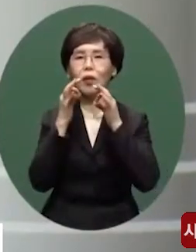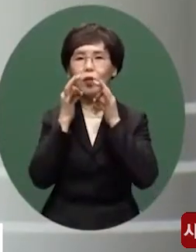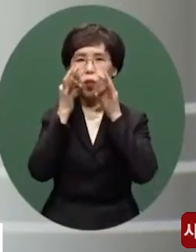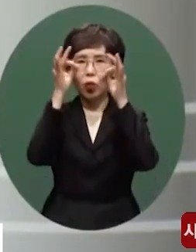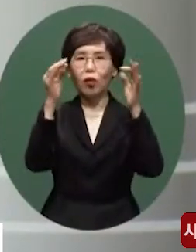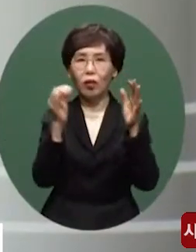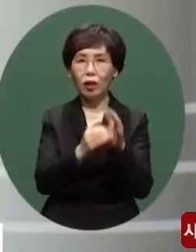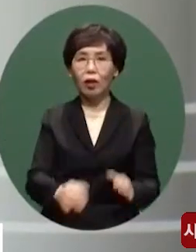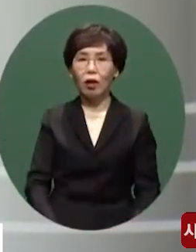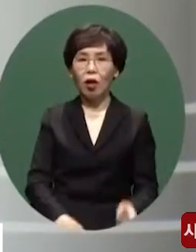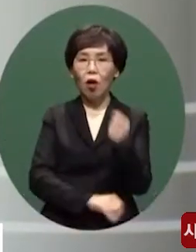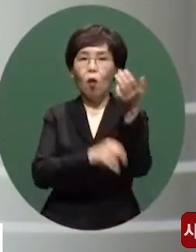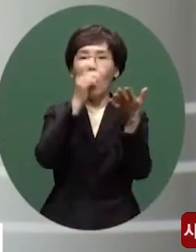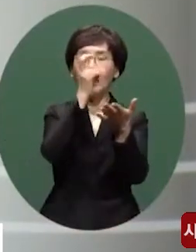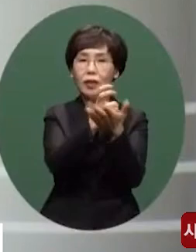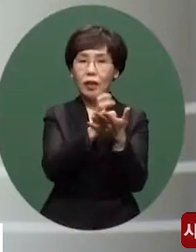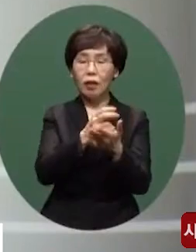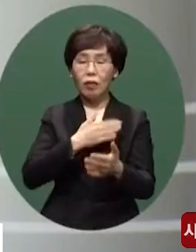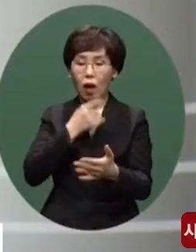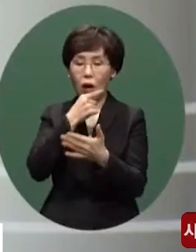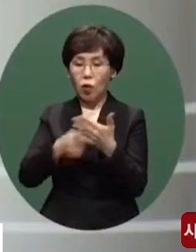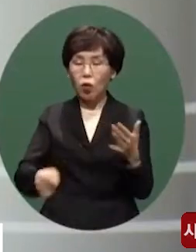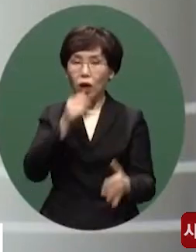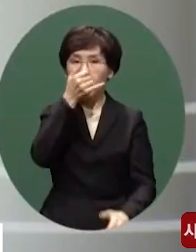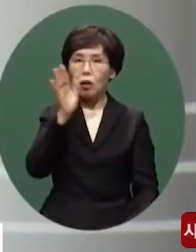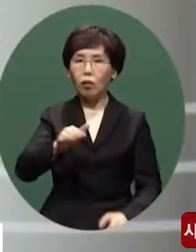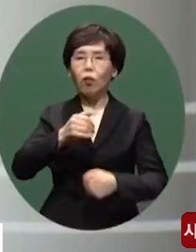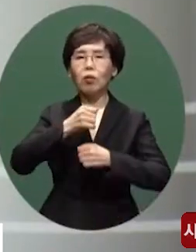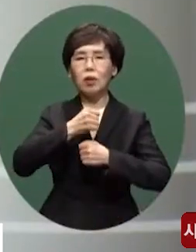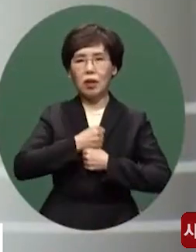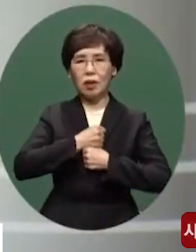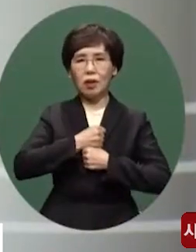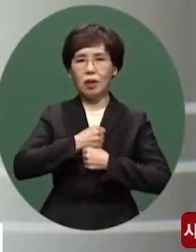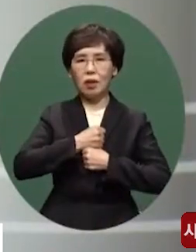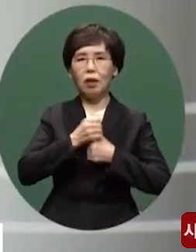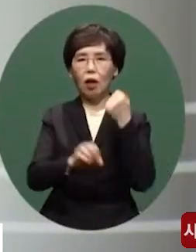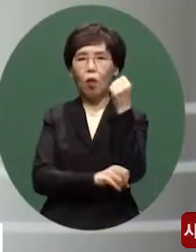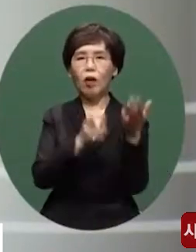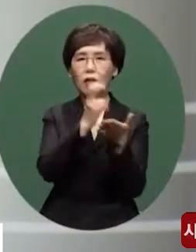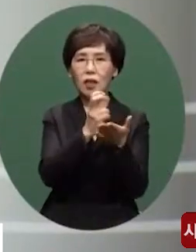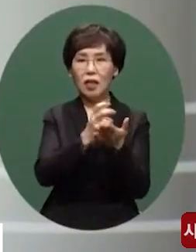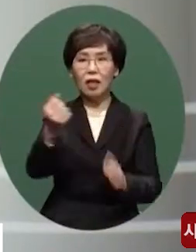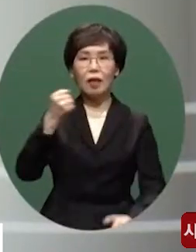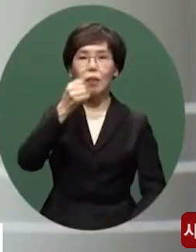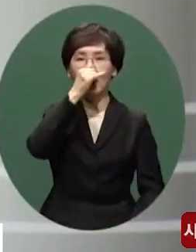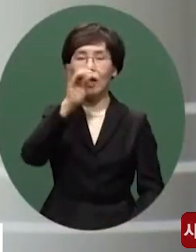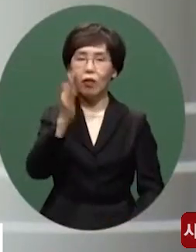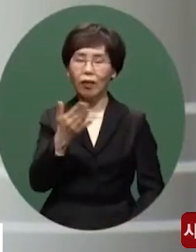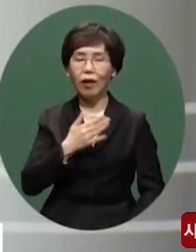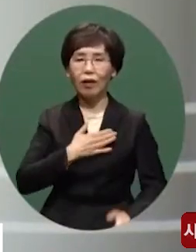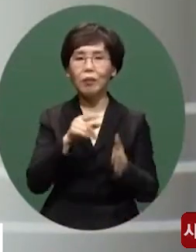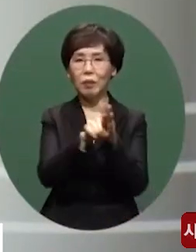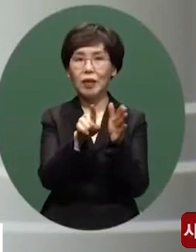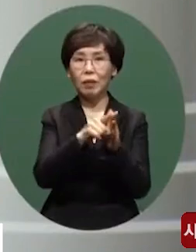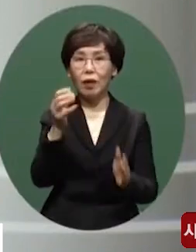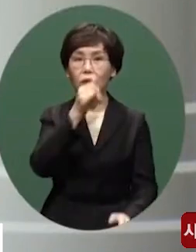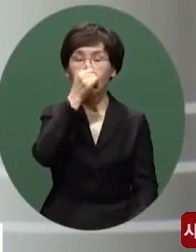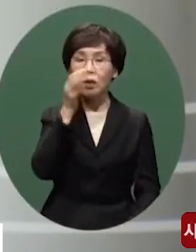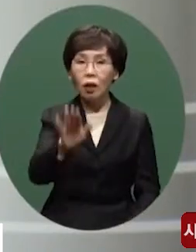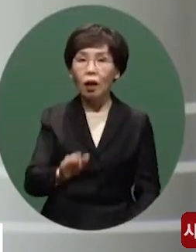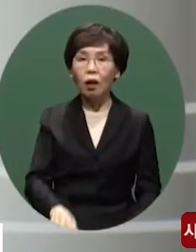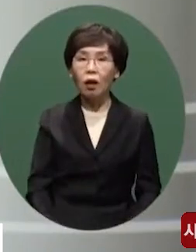해왔습니다. 원칙은 손해를 볼 때라도 지키는 것이 그 원칙이 힘을 가지게 한다. 그런 믿음을 가지고